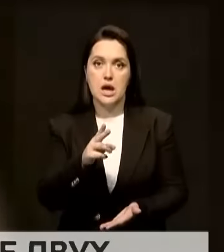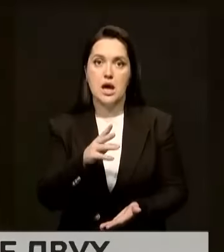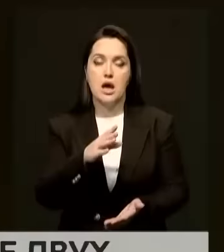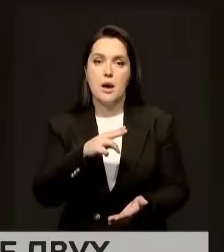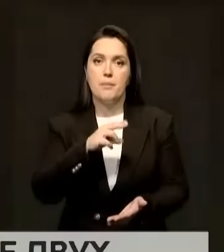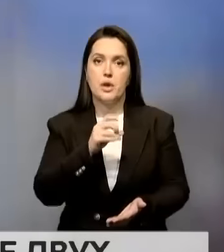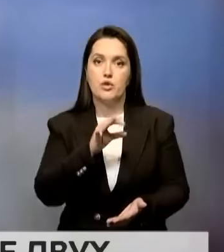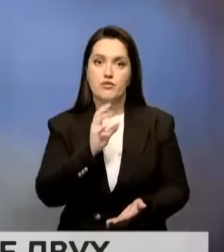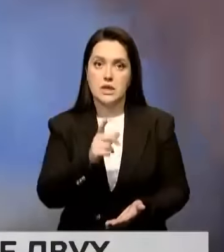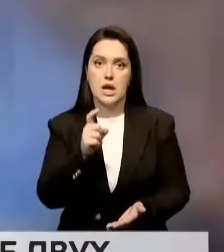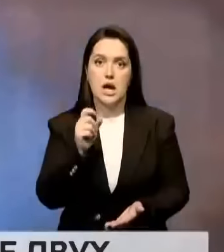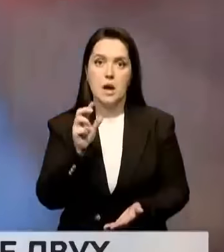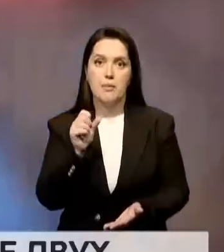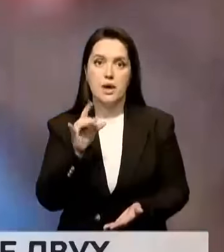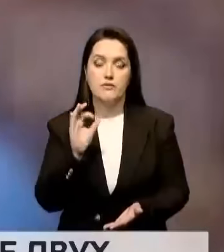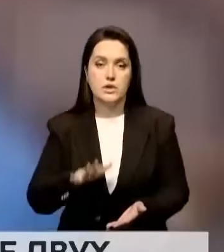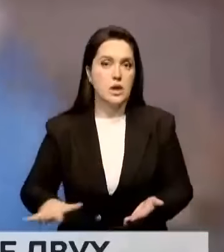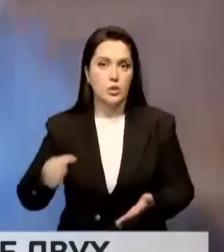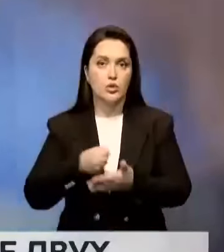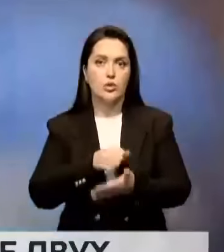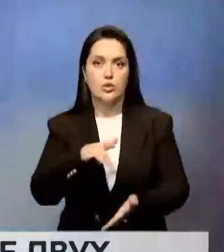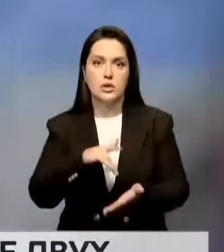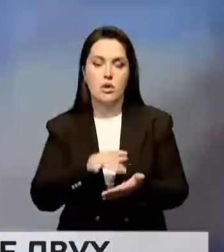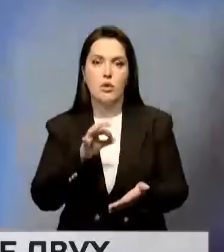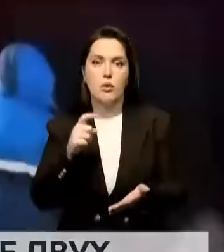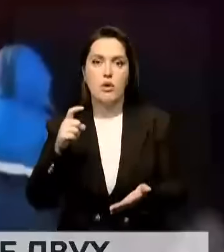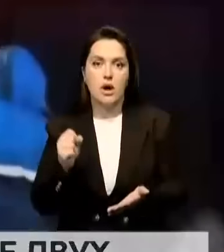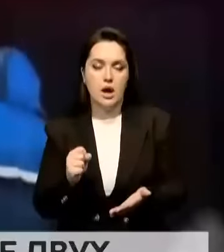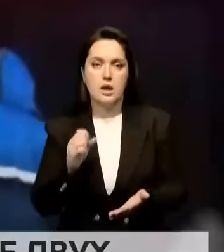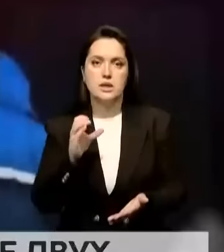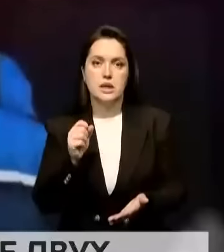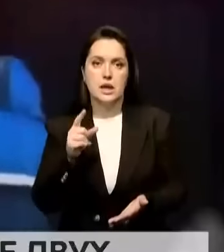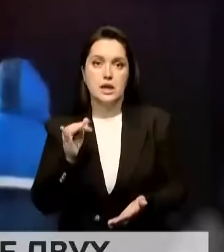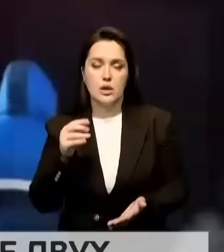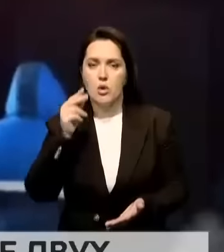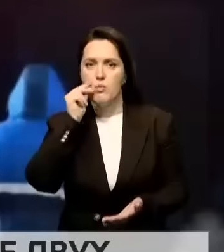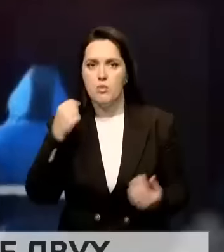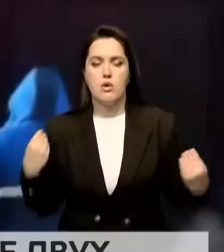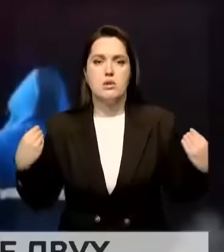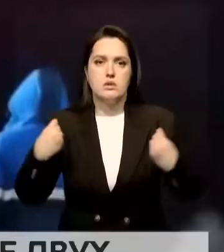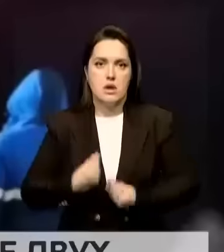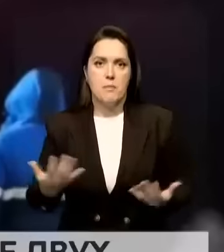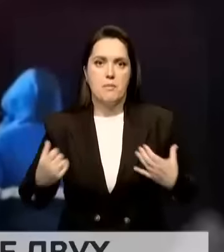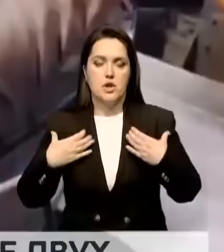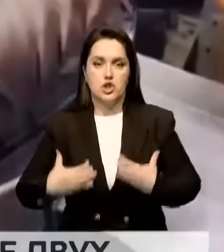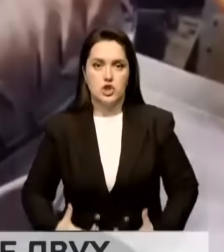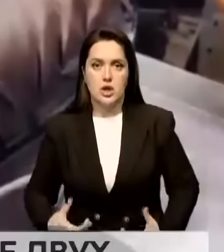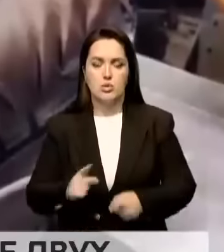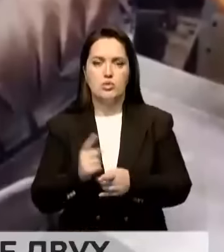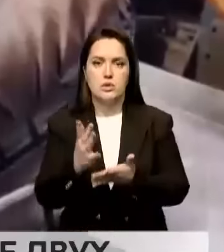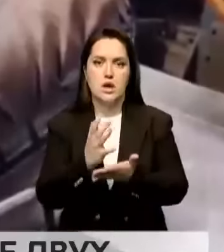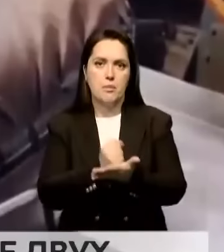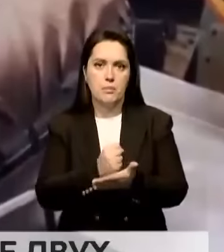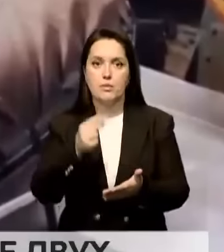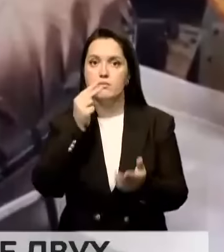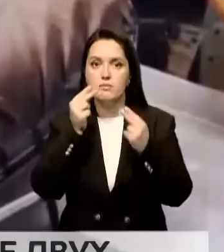Перовского в Хабаровском крае до города Аха на Сахалине. С собой мужчины взяли теплую одежду, спасательные жилеты, а также небольшой запас еды